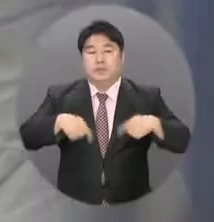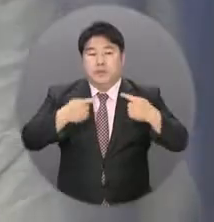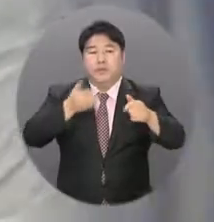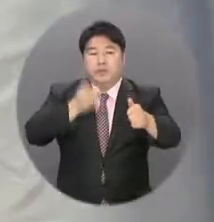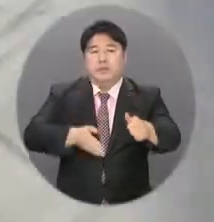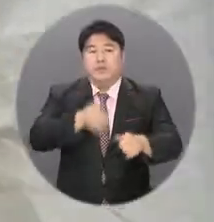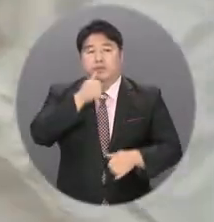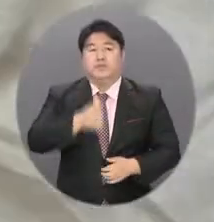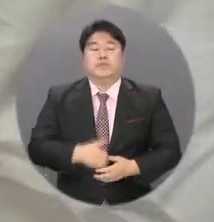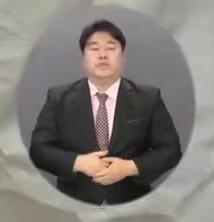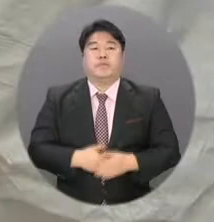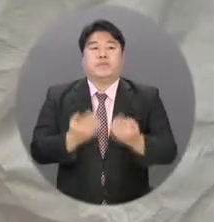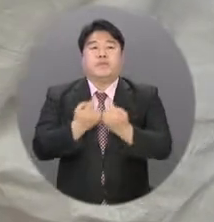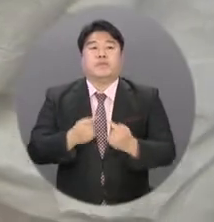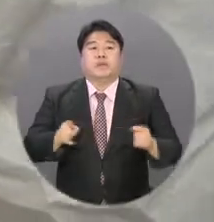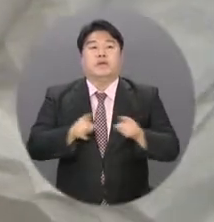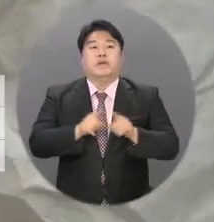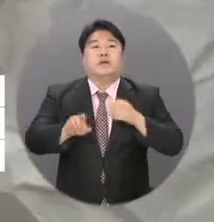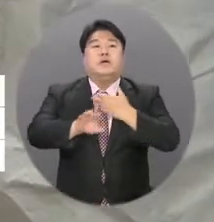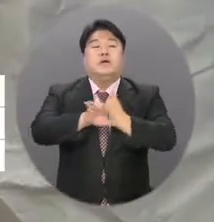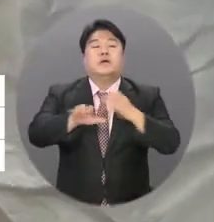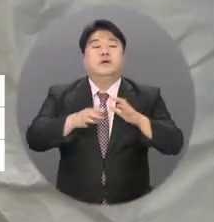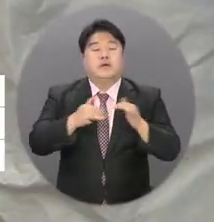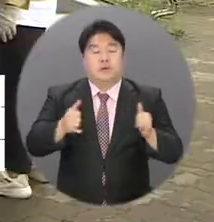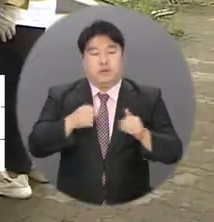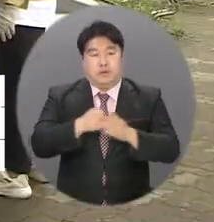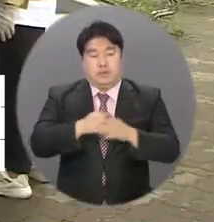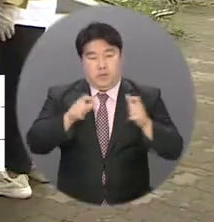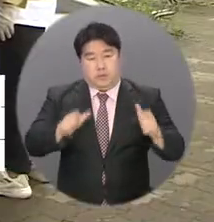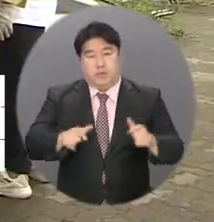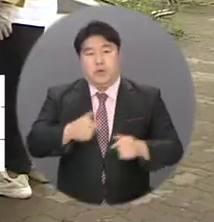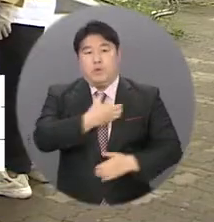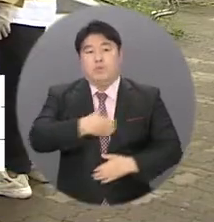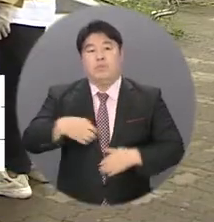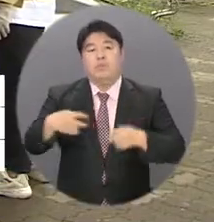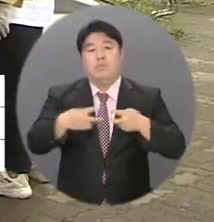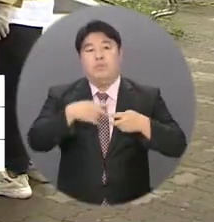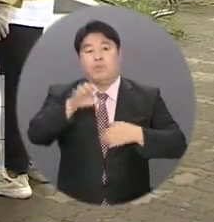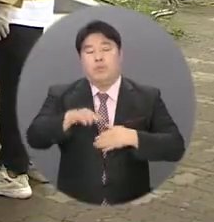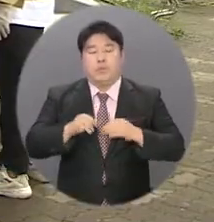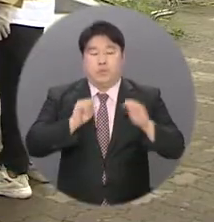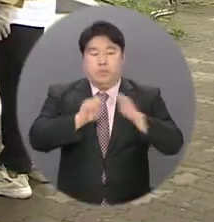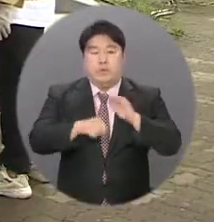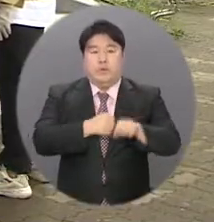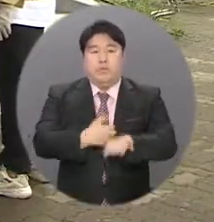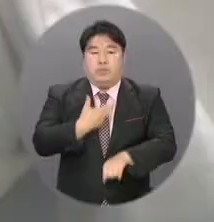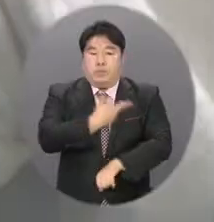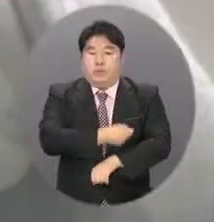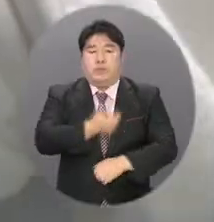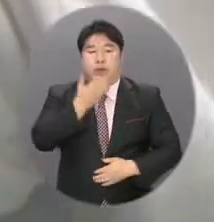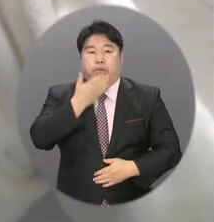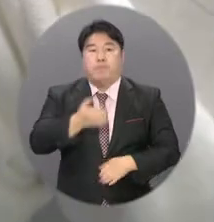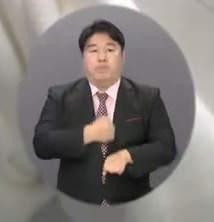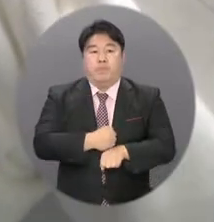있습니다. 이와 함께 외국인이라도 관할 지역 보건소를 방문하면 백신 접종을 할 수 있다며